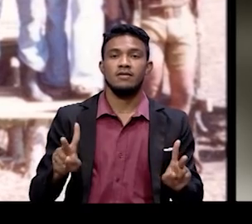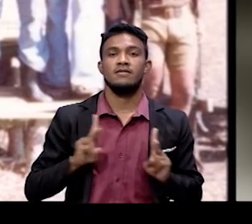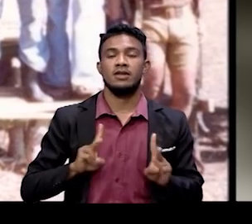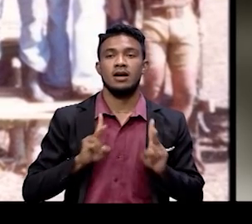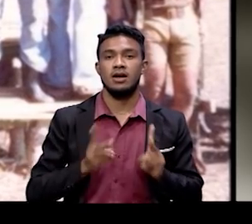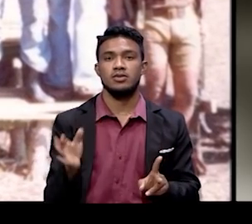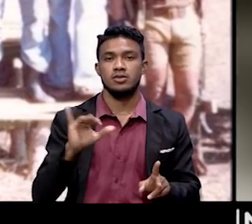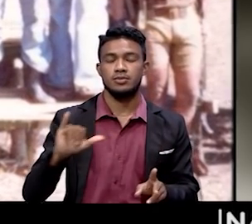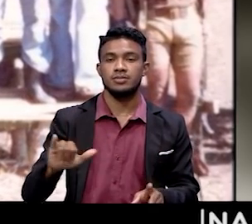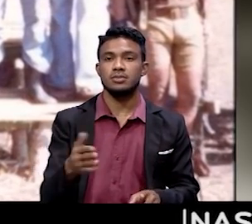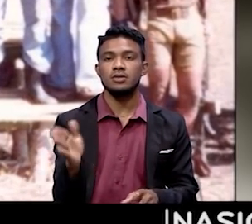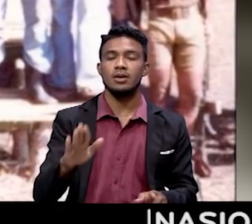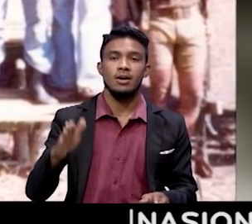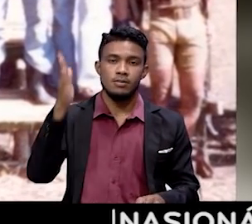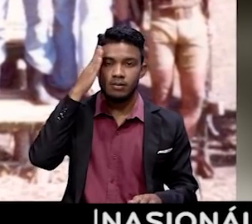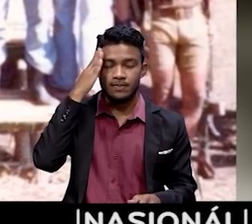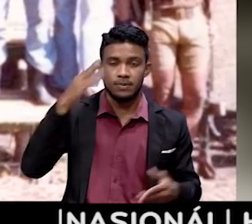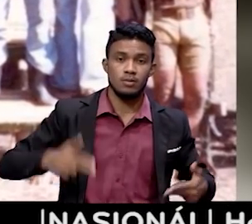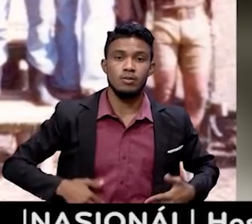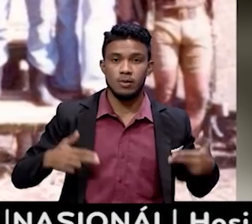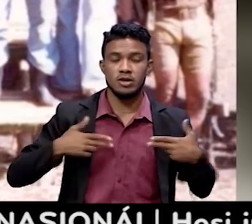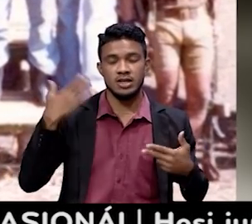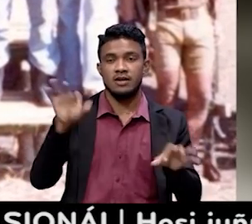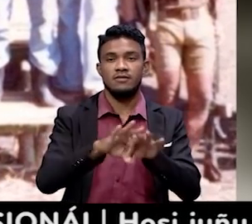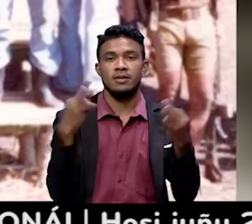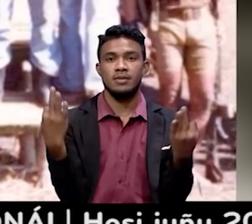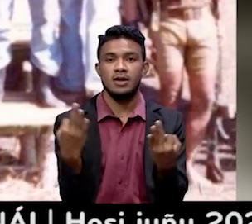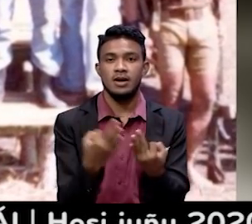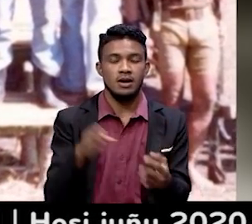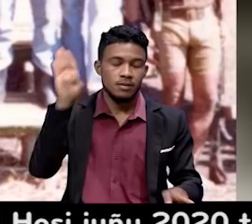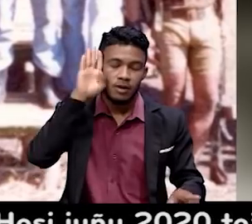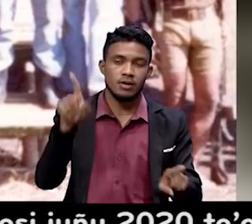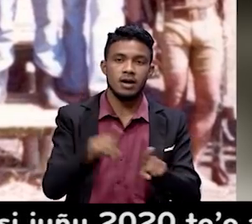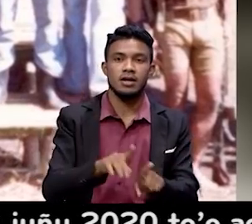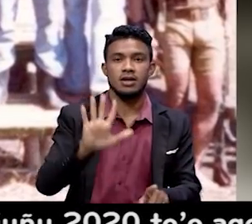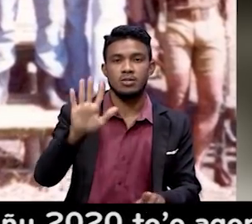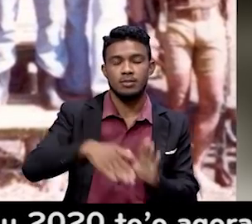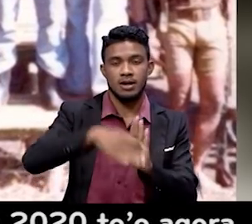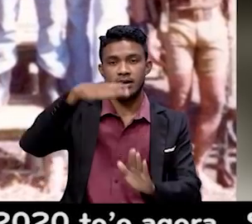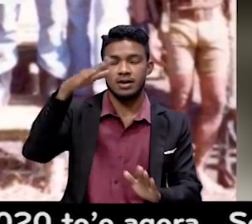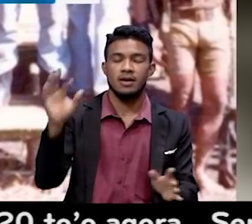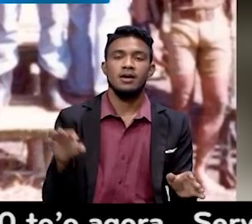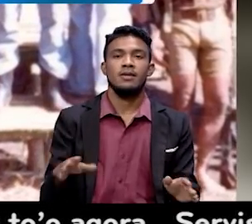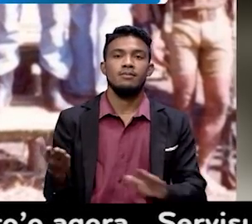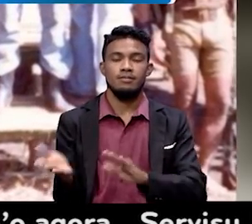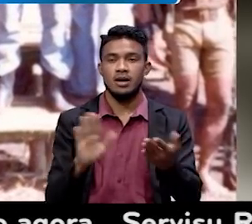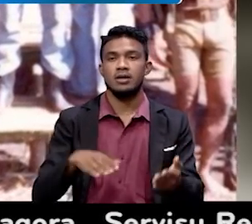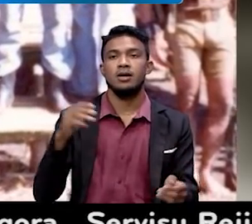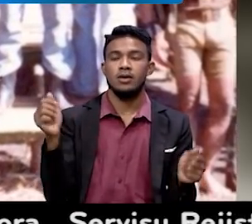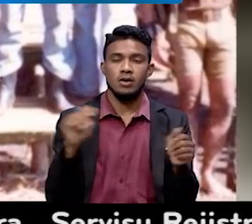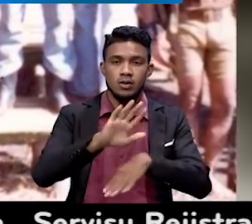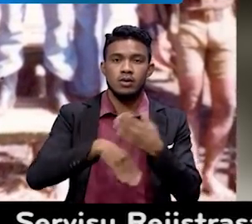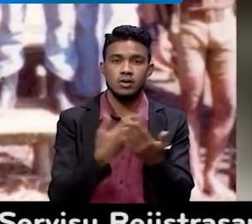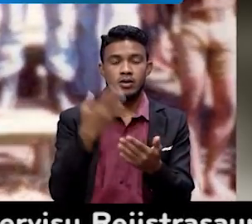se morish, liu-liu iha familia balung, mau aling neng lima baleteng, mate hotu iha funu larang, may be familia